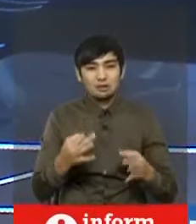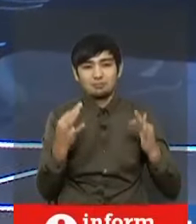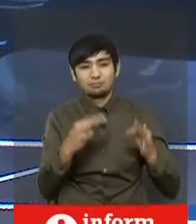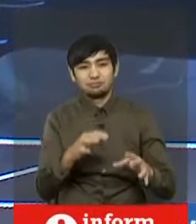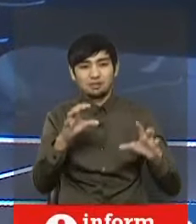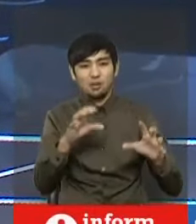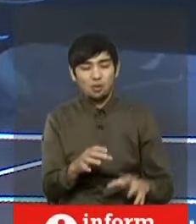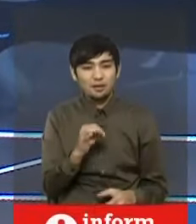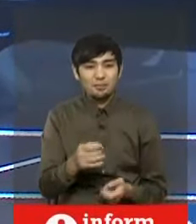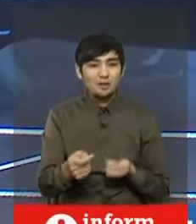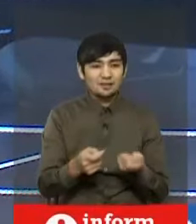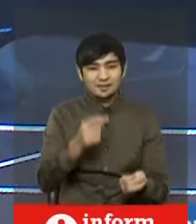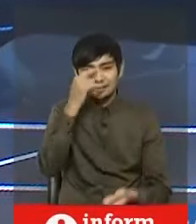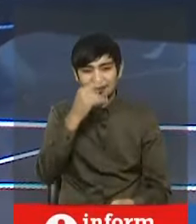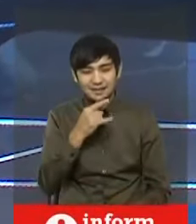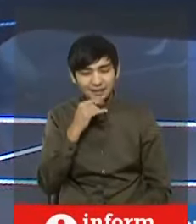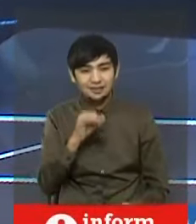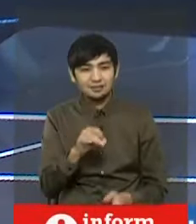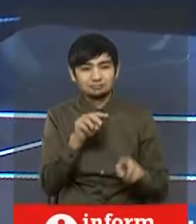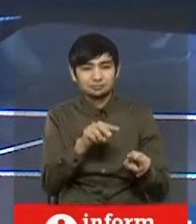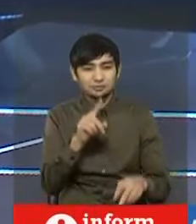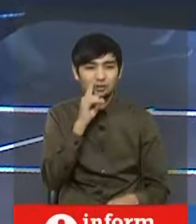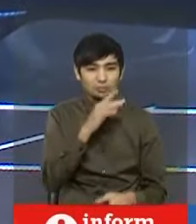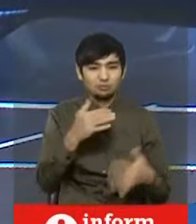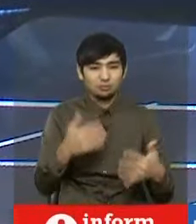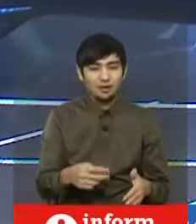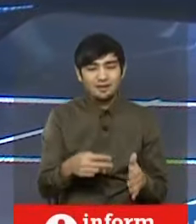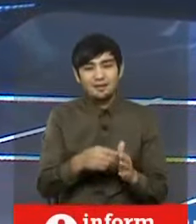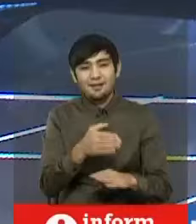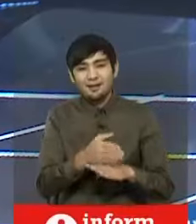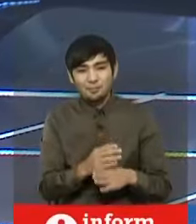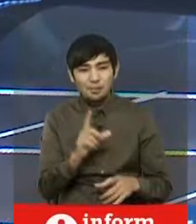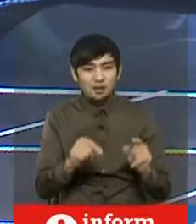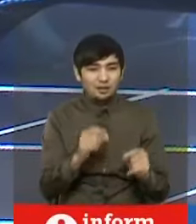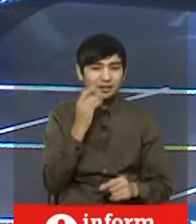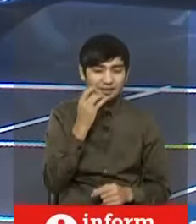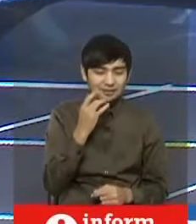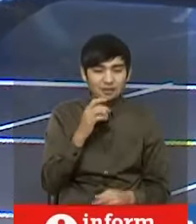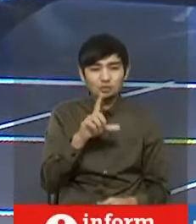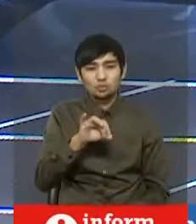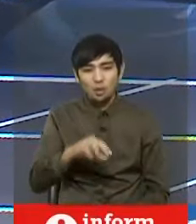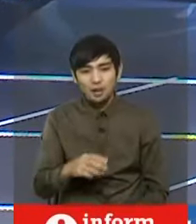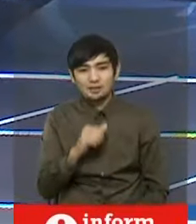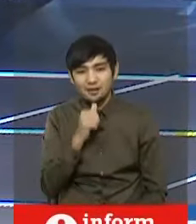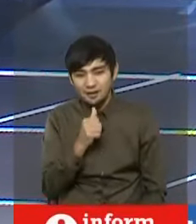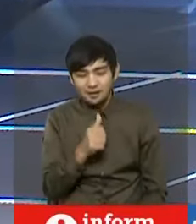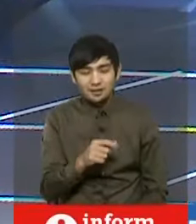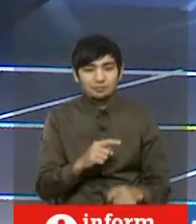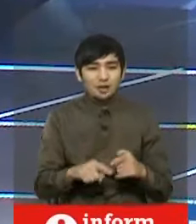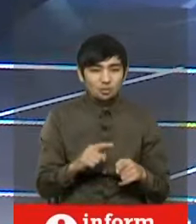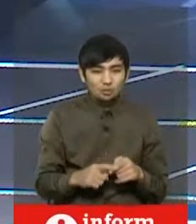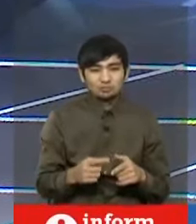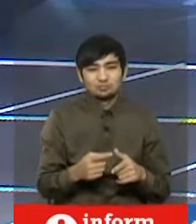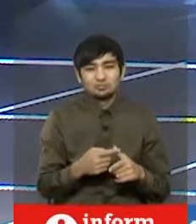законопроекта правительство Казахстана перестанет контролировать стоимость хлеба молока яиц соли сахара муки картофеля и